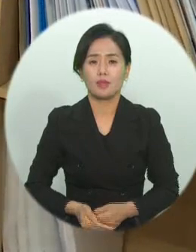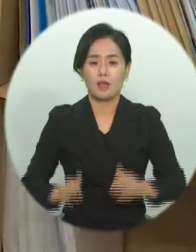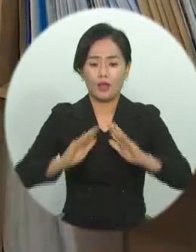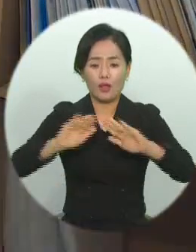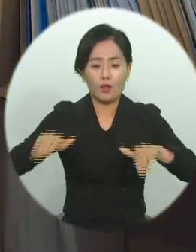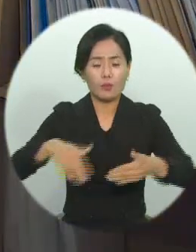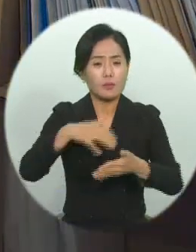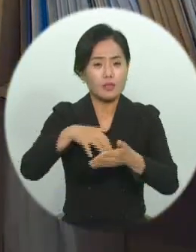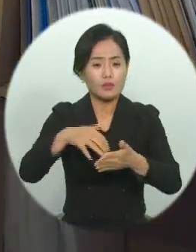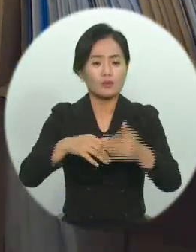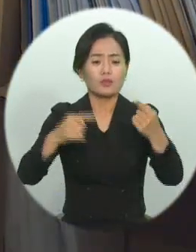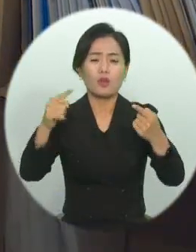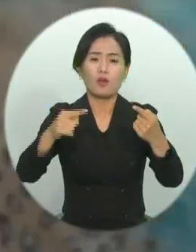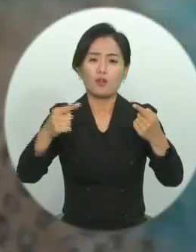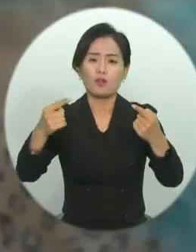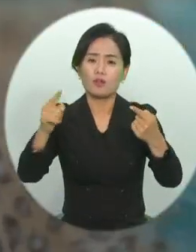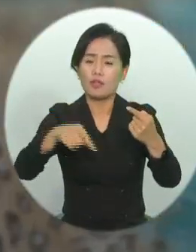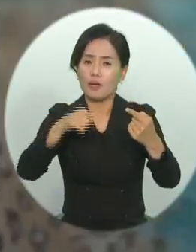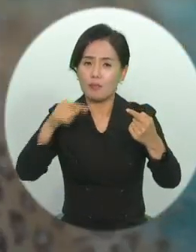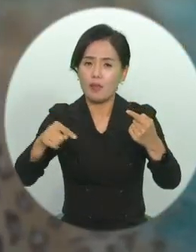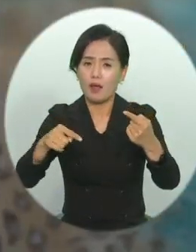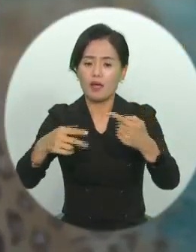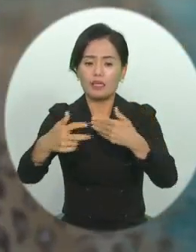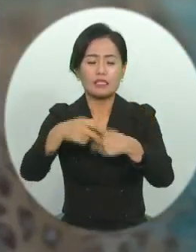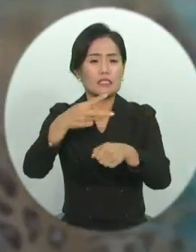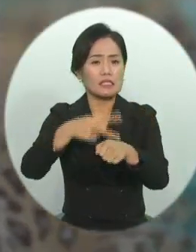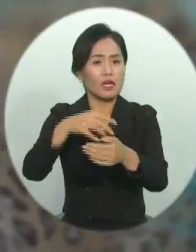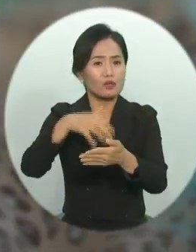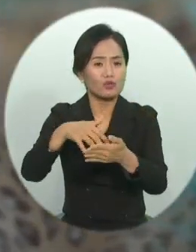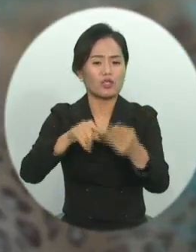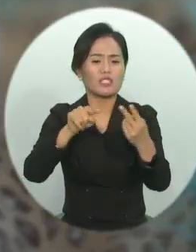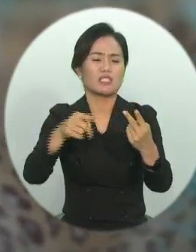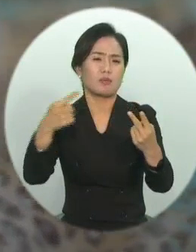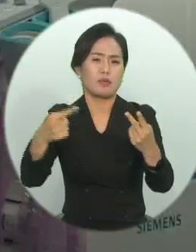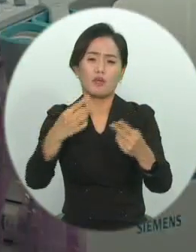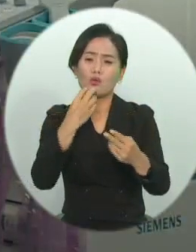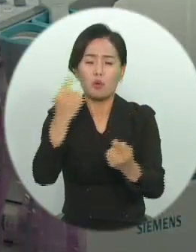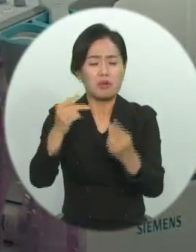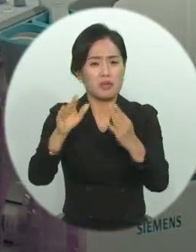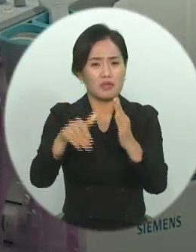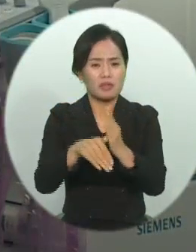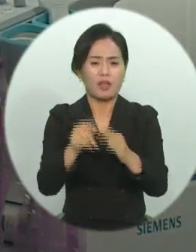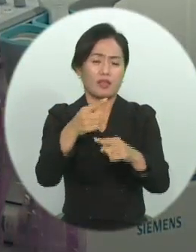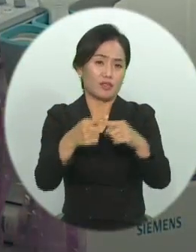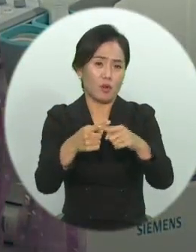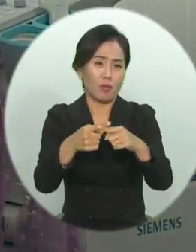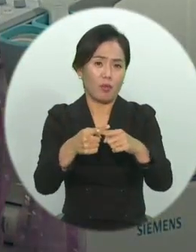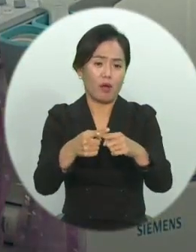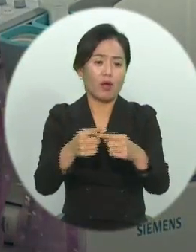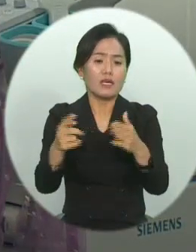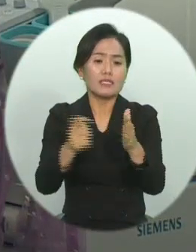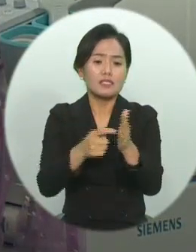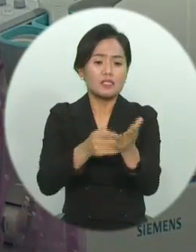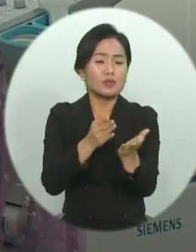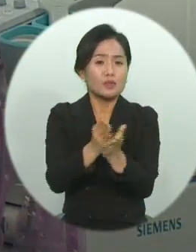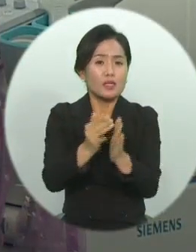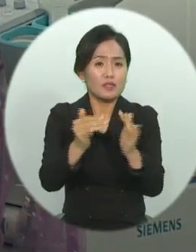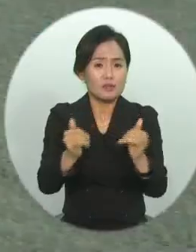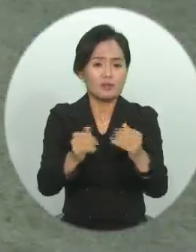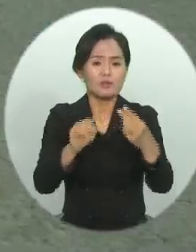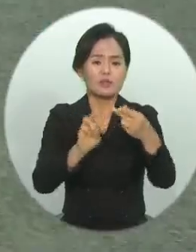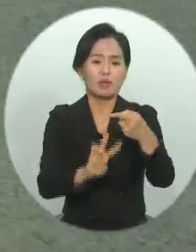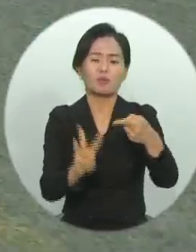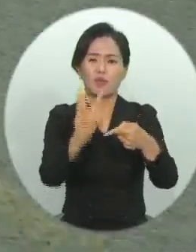전남 인구 1,000명당 의사 수는 2.6명, 서울에 비하면 절반 수준이며 응급의학 전문의는 전국 평균의 3분의 1